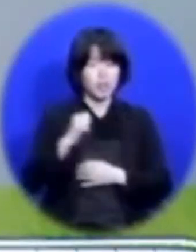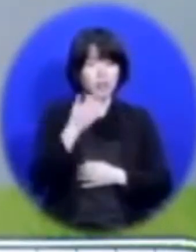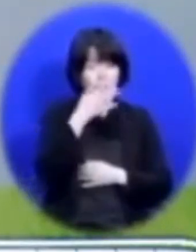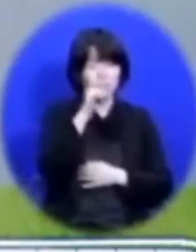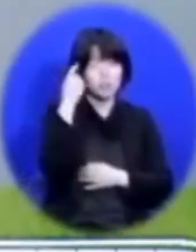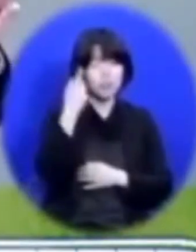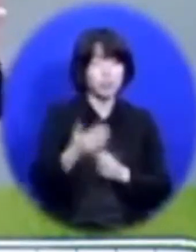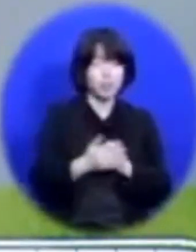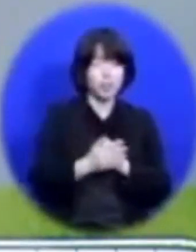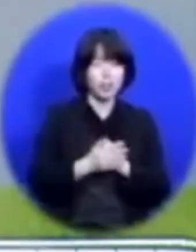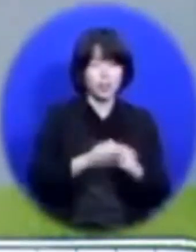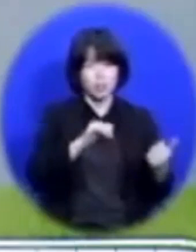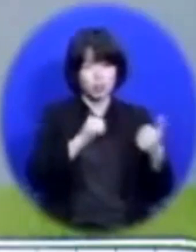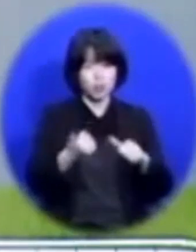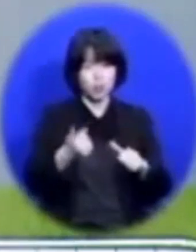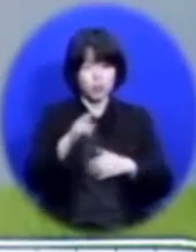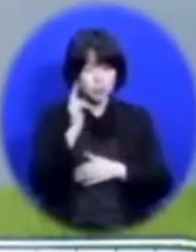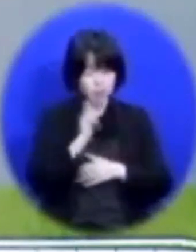죽을것을